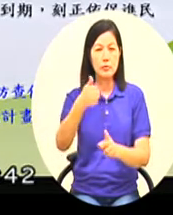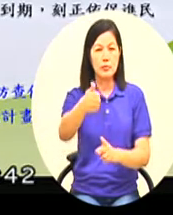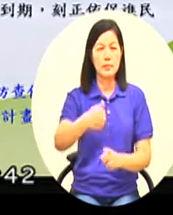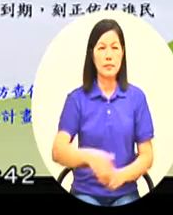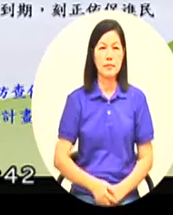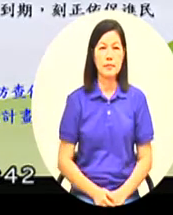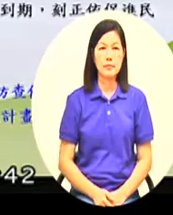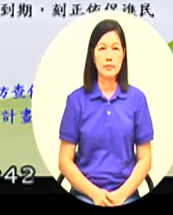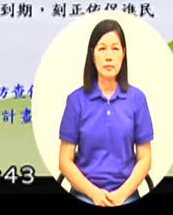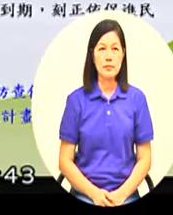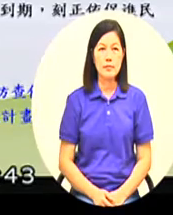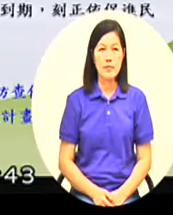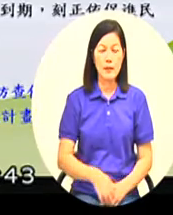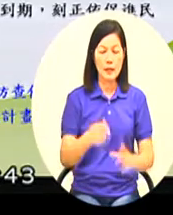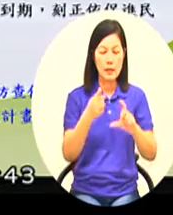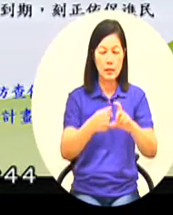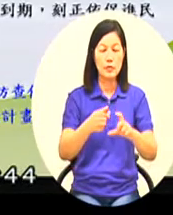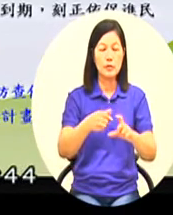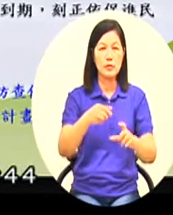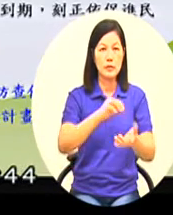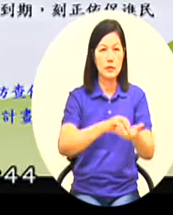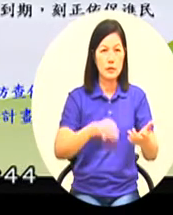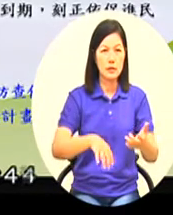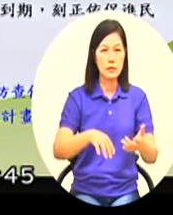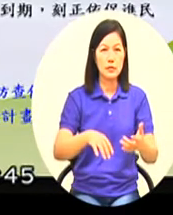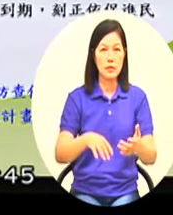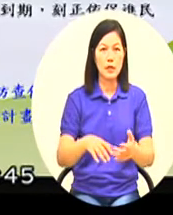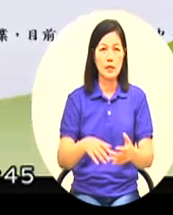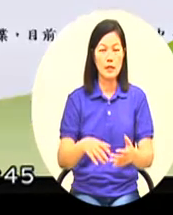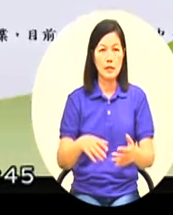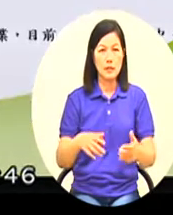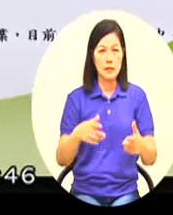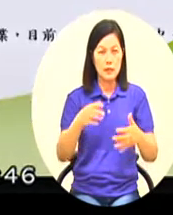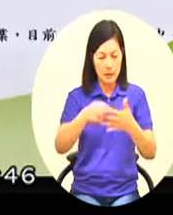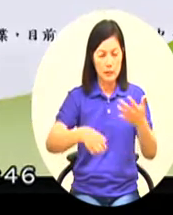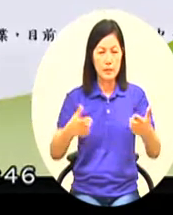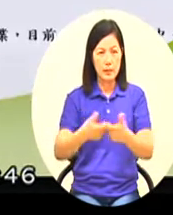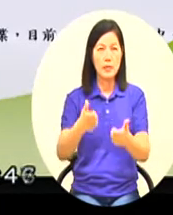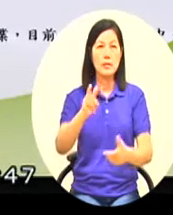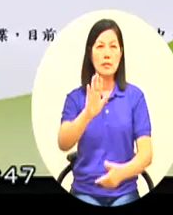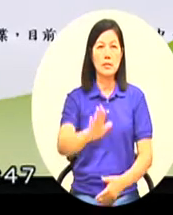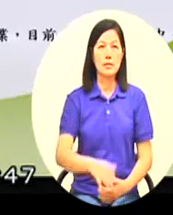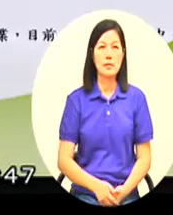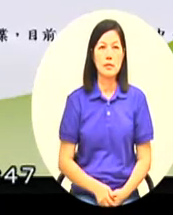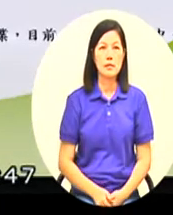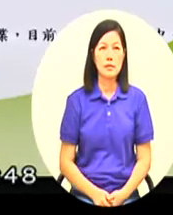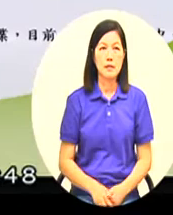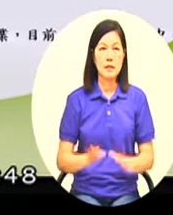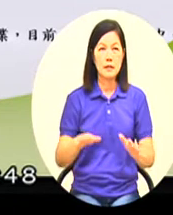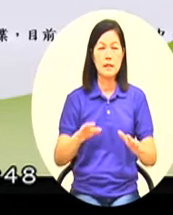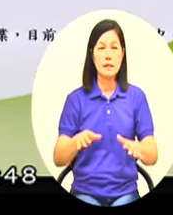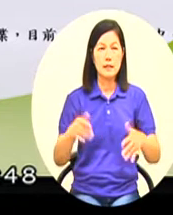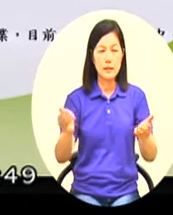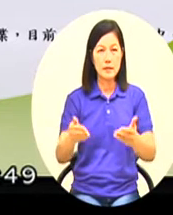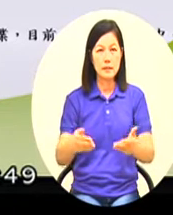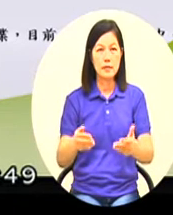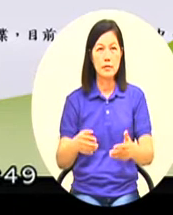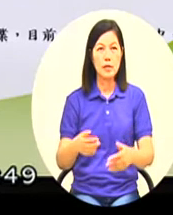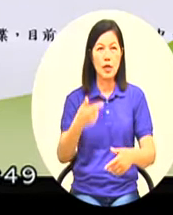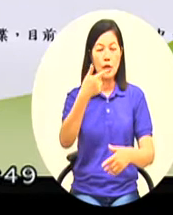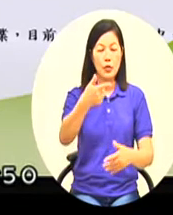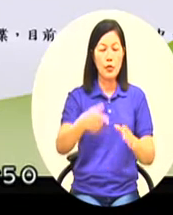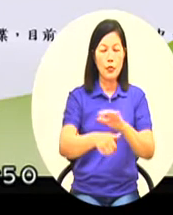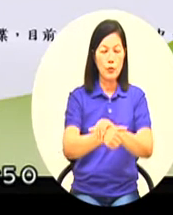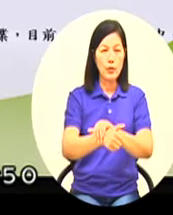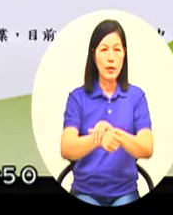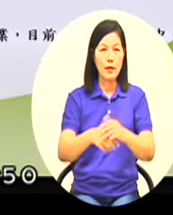的一个医院的评鉴合格。在卫生所新建部分，那目前正在新建的是我们的6龟卫生所，那预计